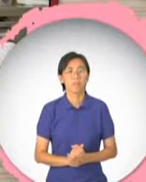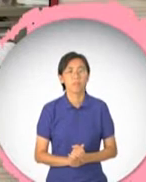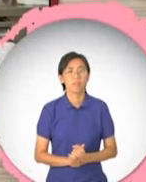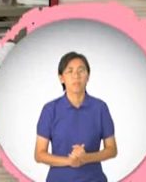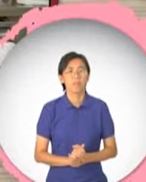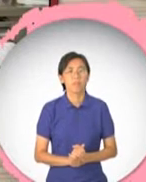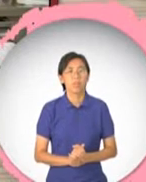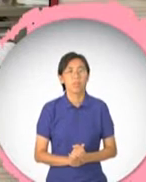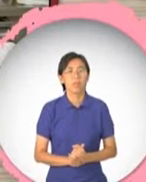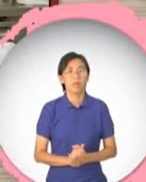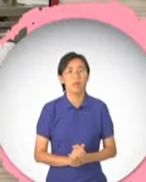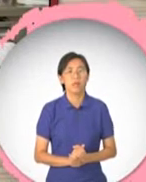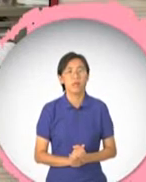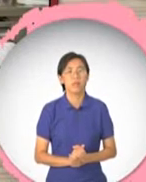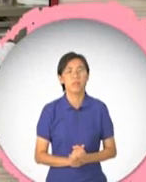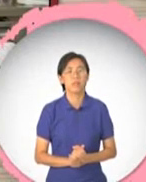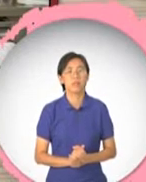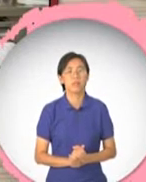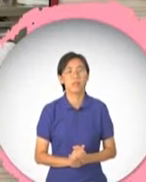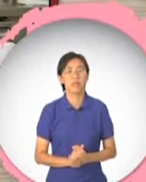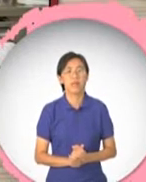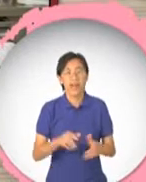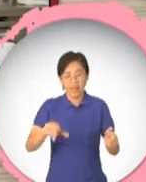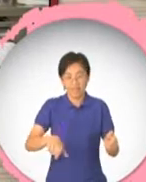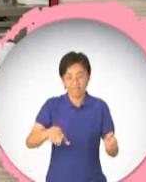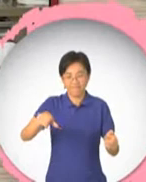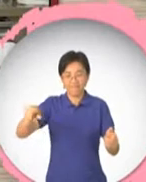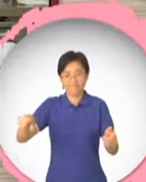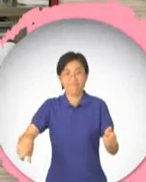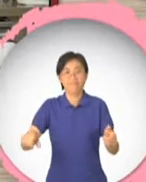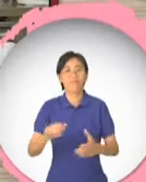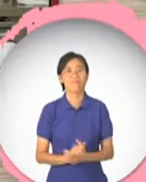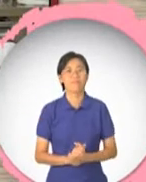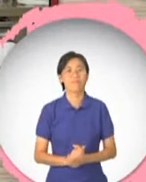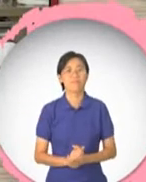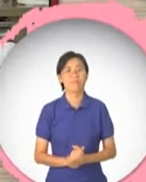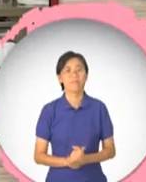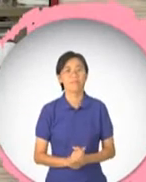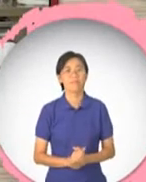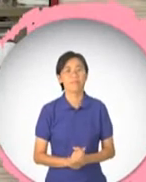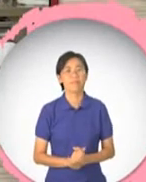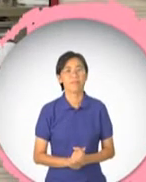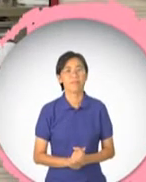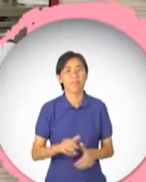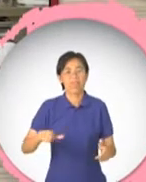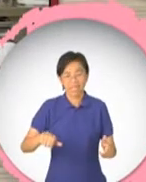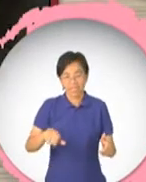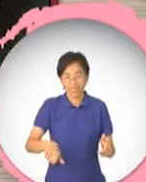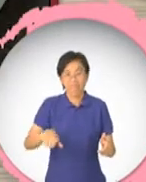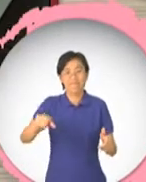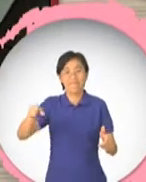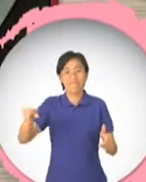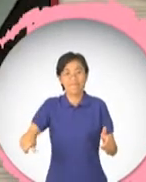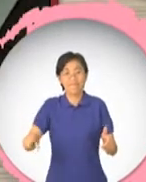พราะว่ามันจะทำให้อาหารชื้นช ิ้น ส ี นี้ได้แล้วค่ะ ครับ เสด็จน้ำมันนิดนึง ครับนี่